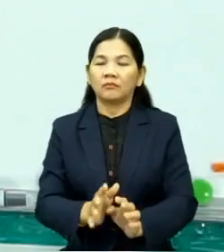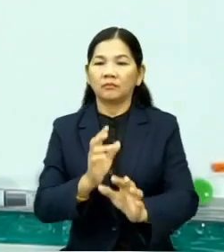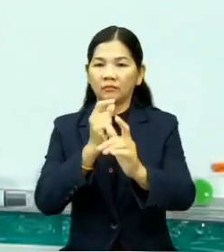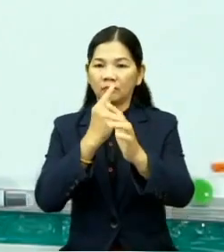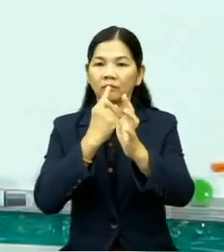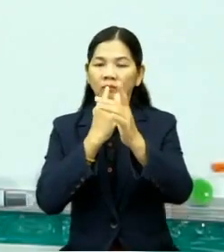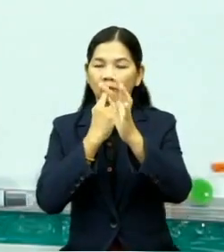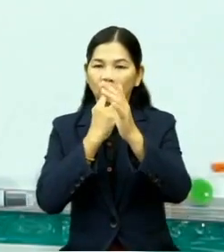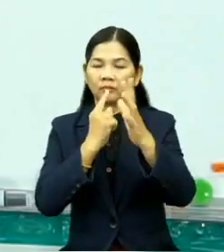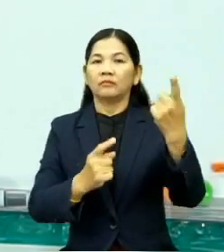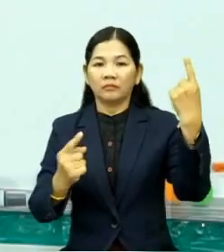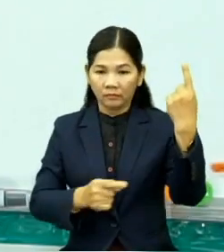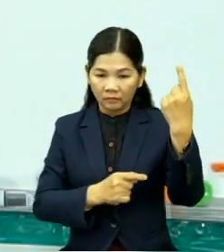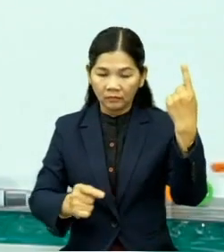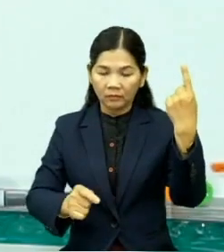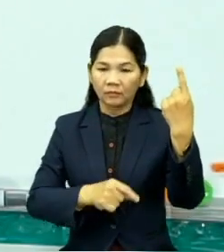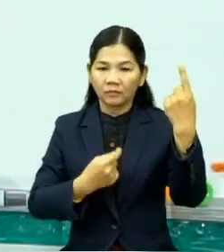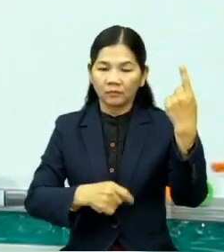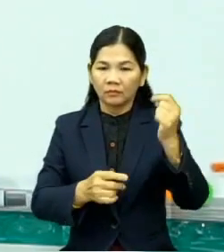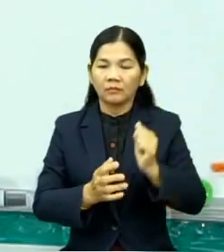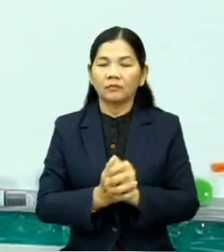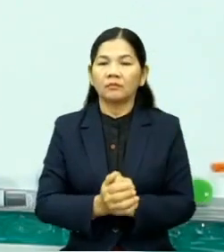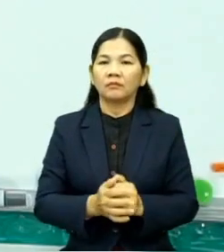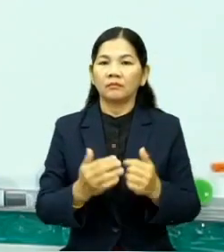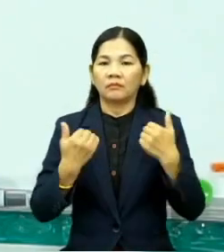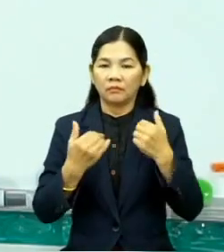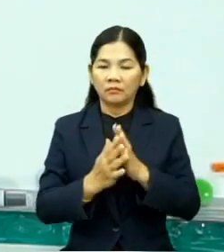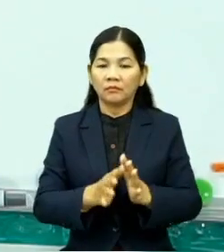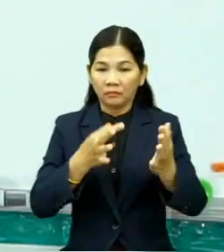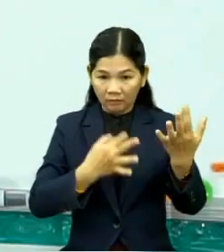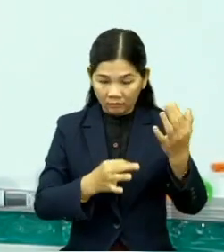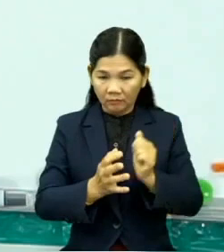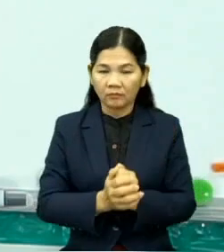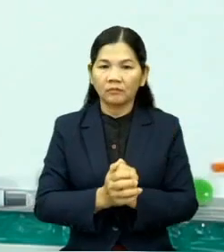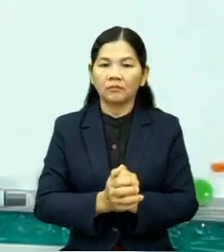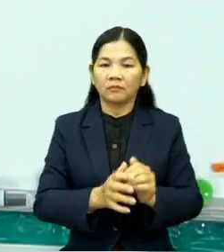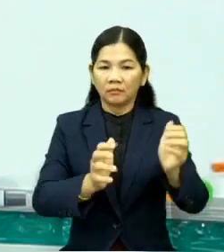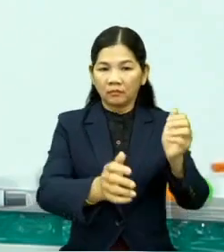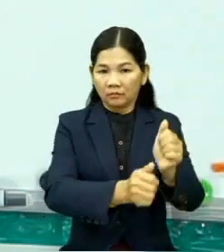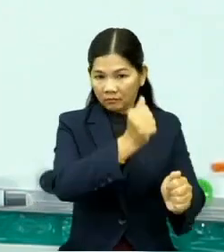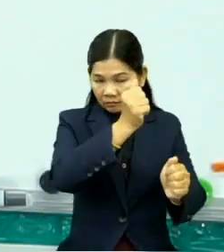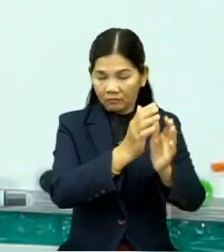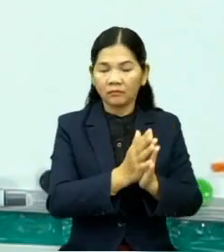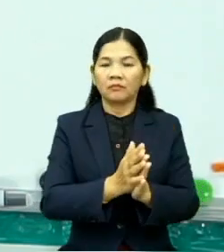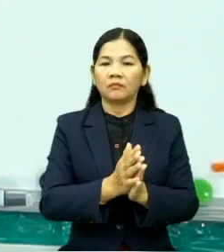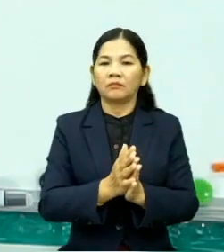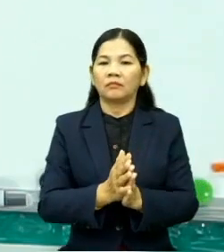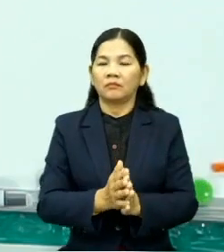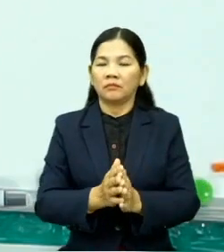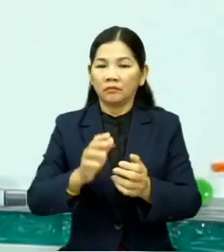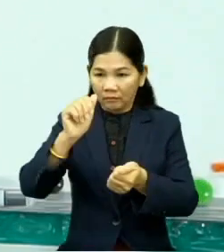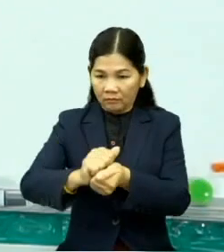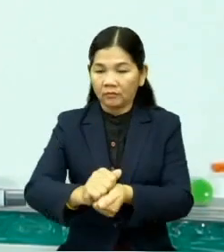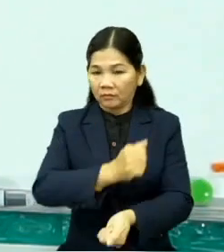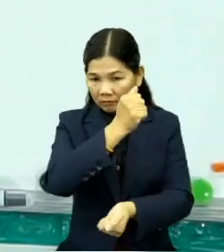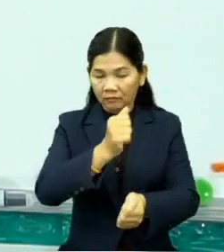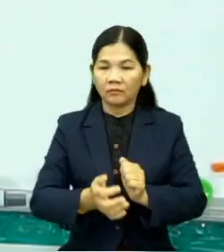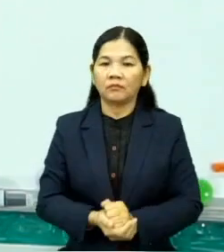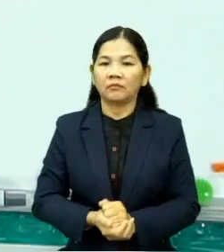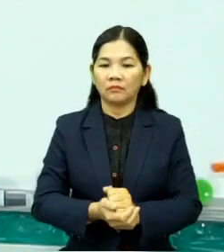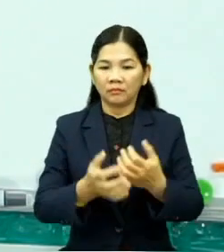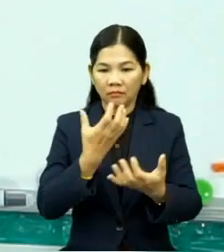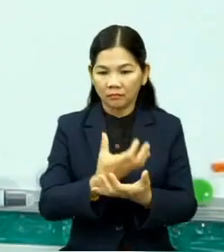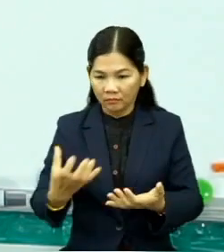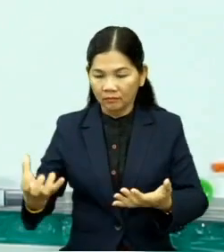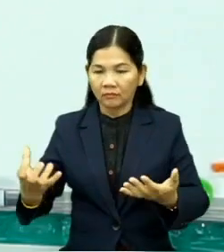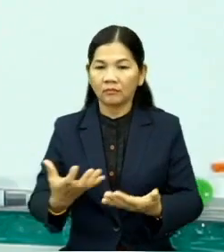ចាប៉ីសាដៀវឈឹងឆាបក្រាបលាក់ចាឧប